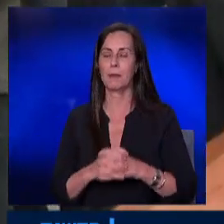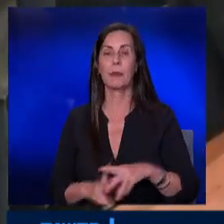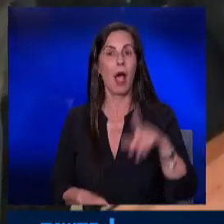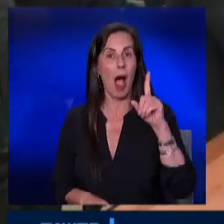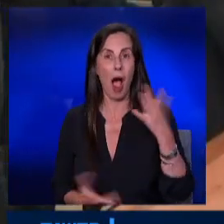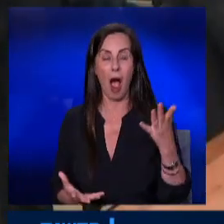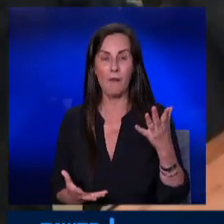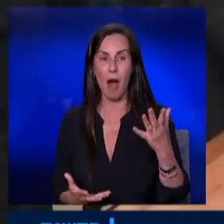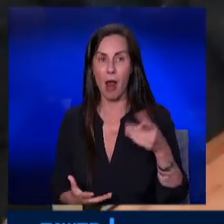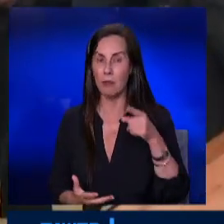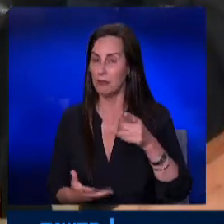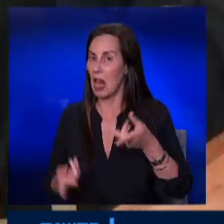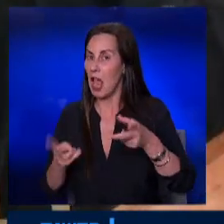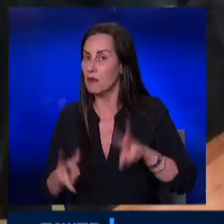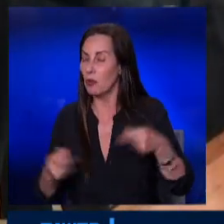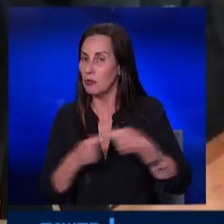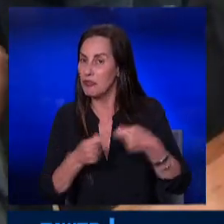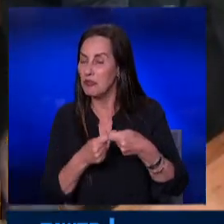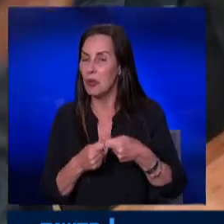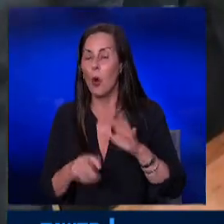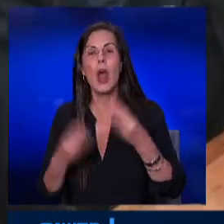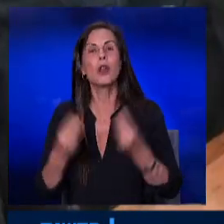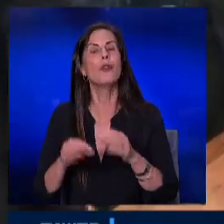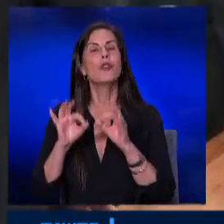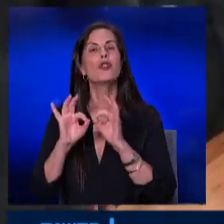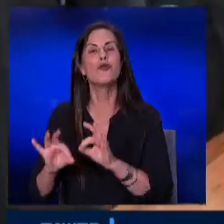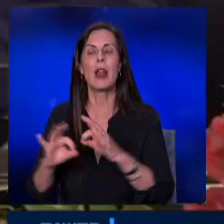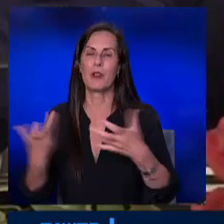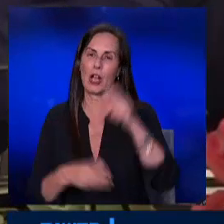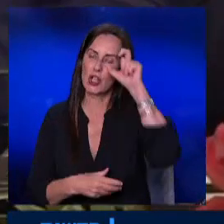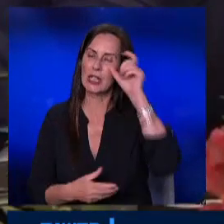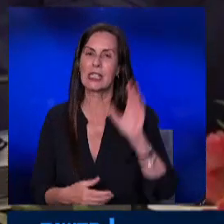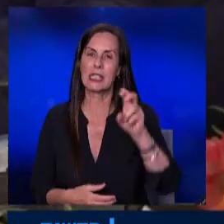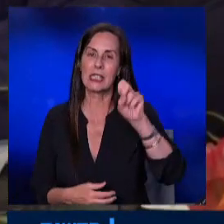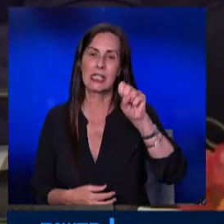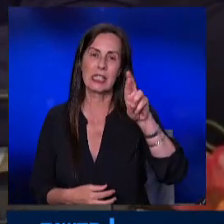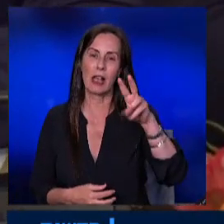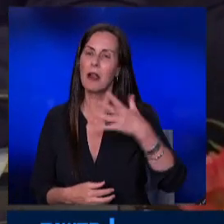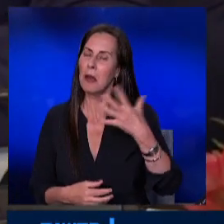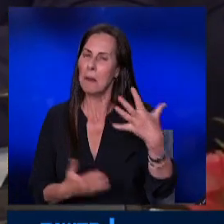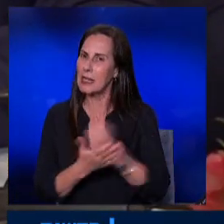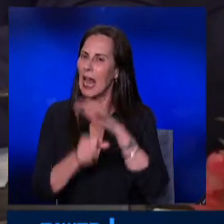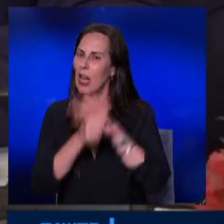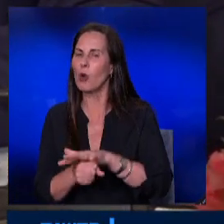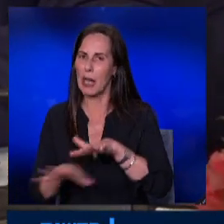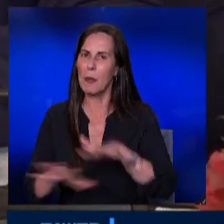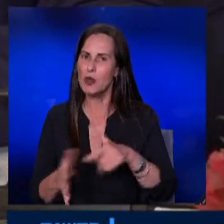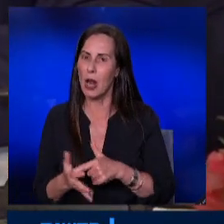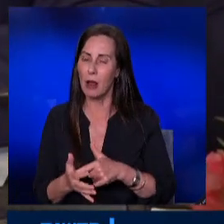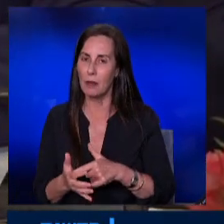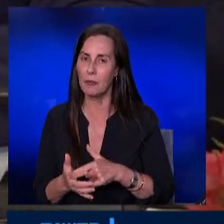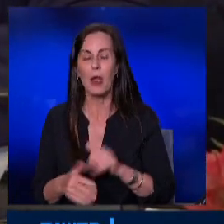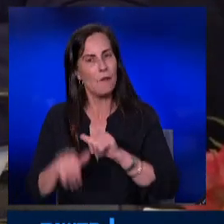שעצם התדרוכים על האפשרות למגעים משרתים אולי דווקא את תקווה חדשה שמצליחה כך ללחוץ על חברי הקואליציה האחרים